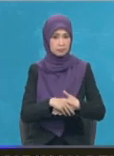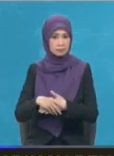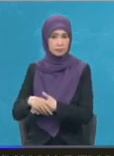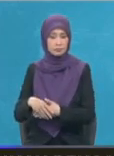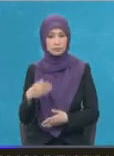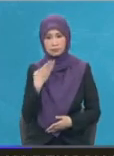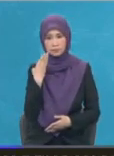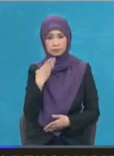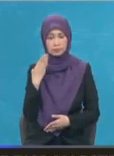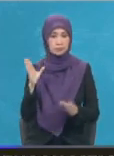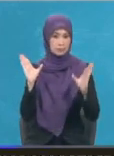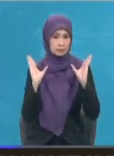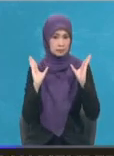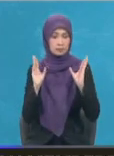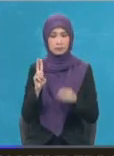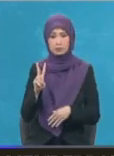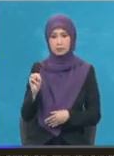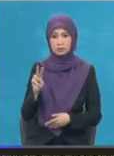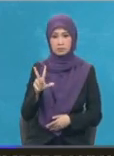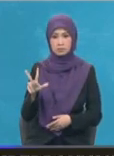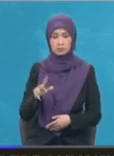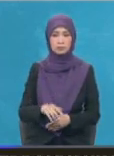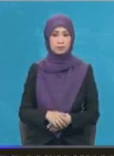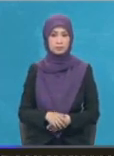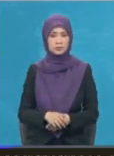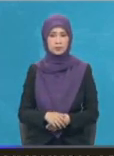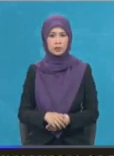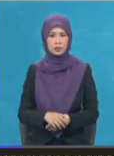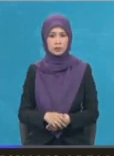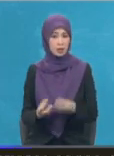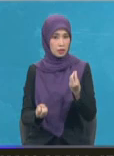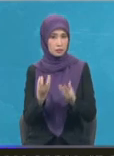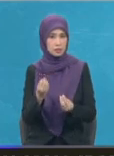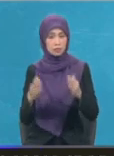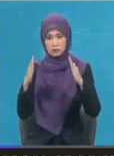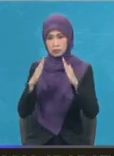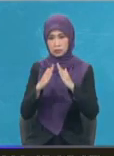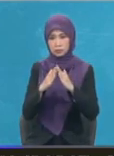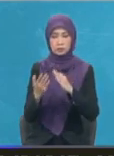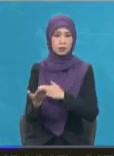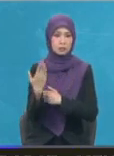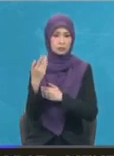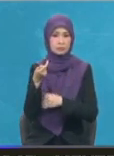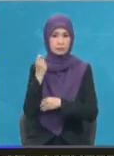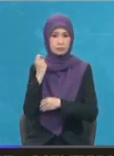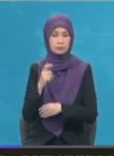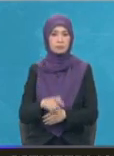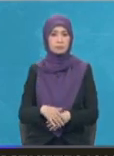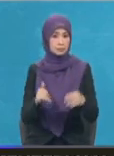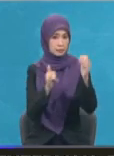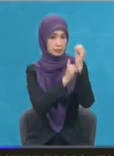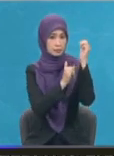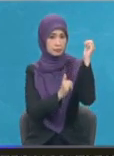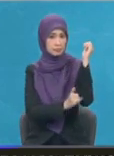Brunei 2023 dan mangsa-mangsa kebakaran rumah penyampaian sumbangan berlangsung pagi tadi di Ibu pejabat Yayasan